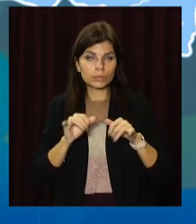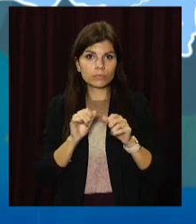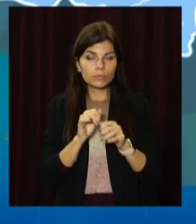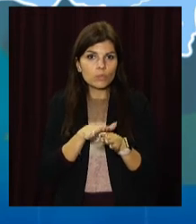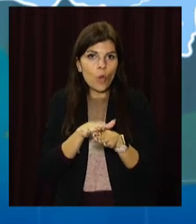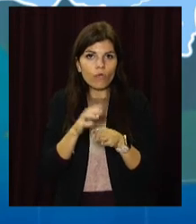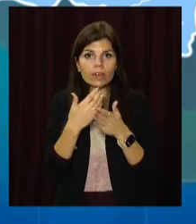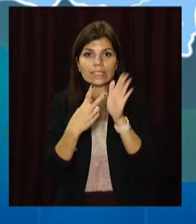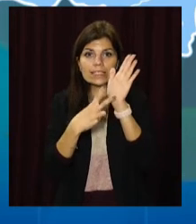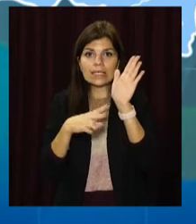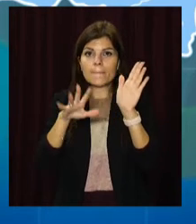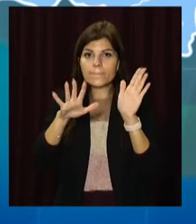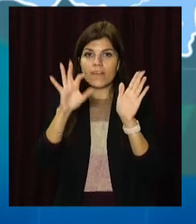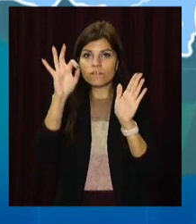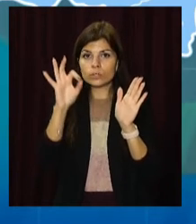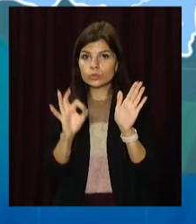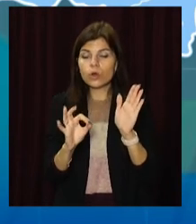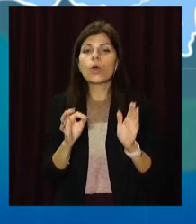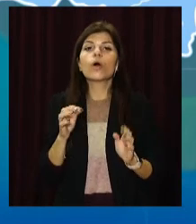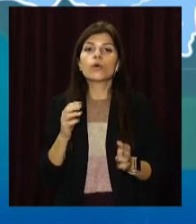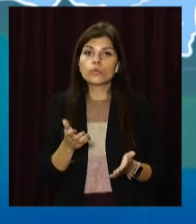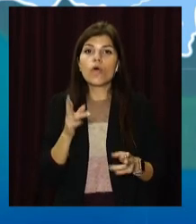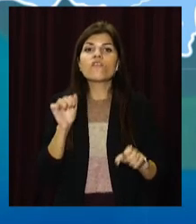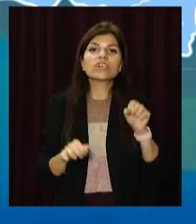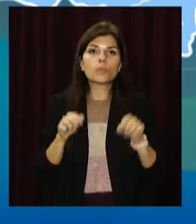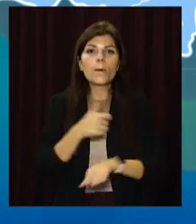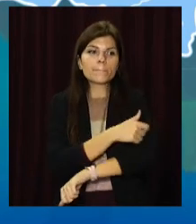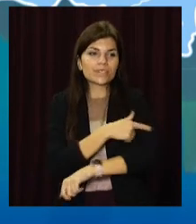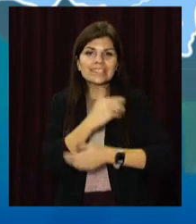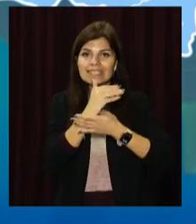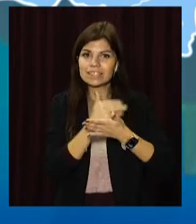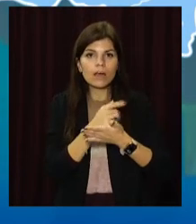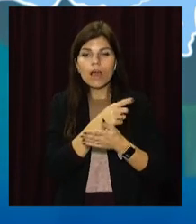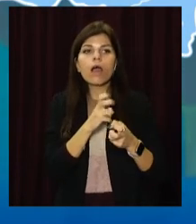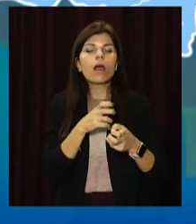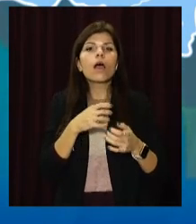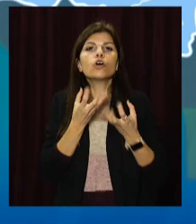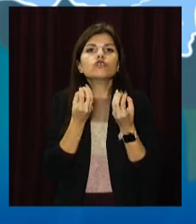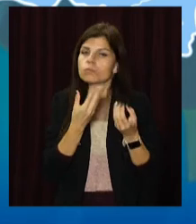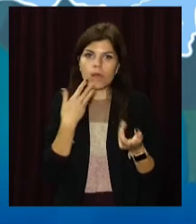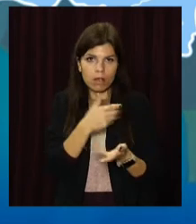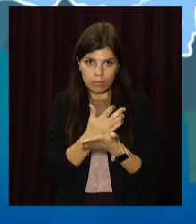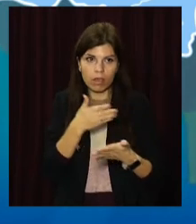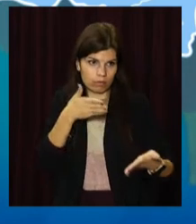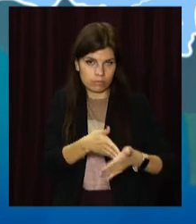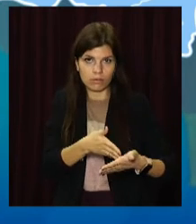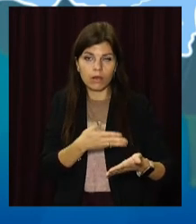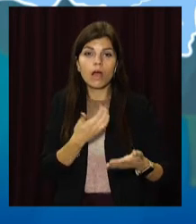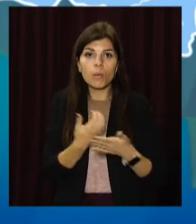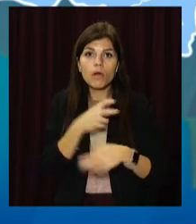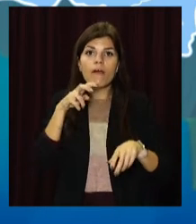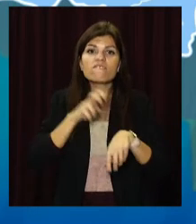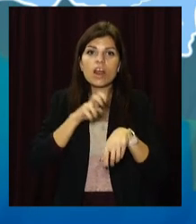заповнений на 75%. Проте можливості медичної системи не безмежні. Вже зараз навантаження на